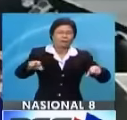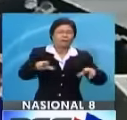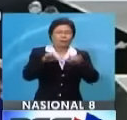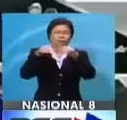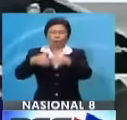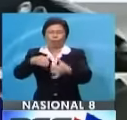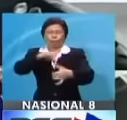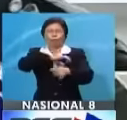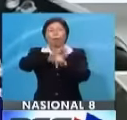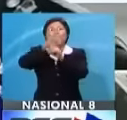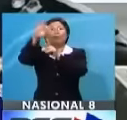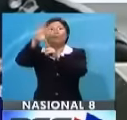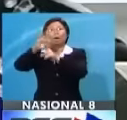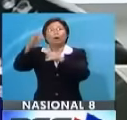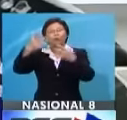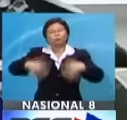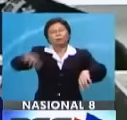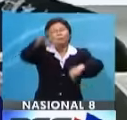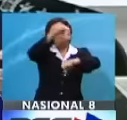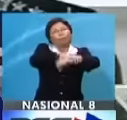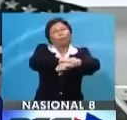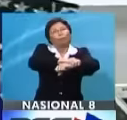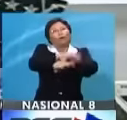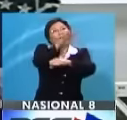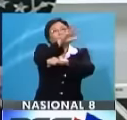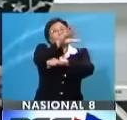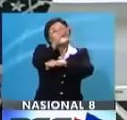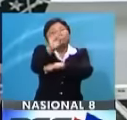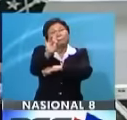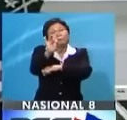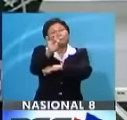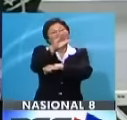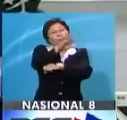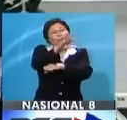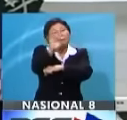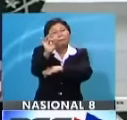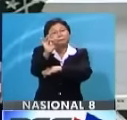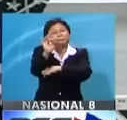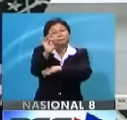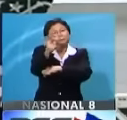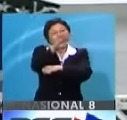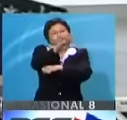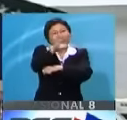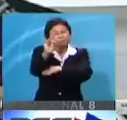pihak kontinjen polis Pulau Pinang telah menahan 58